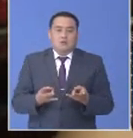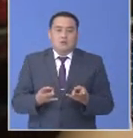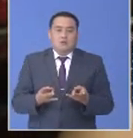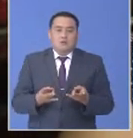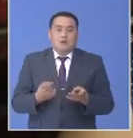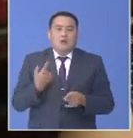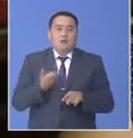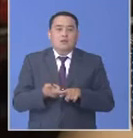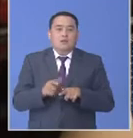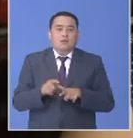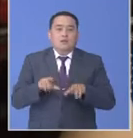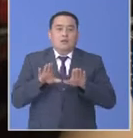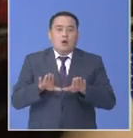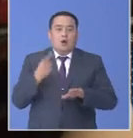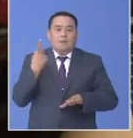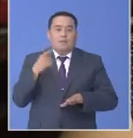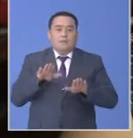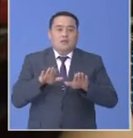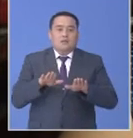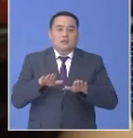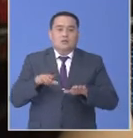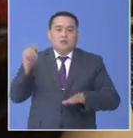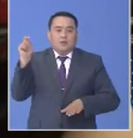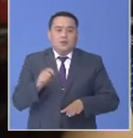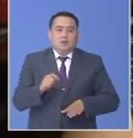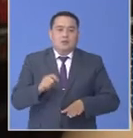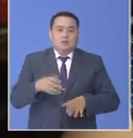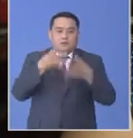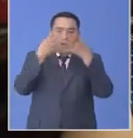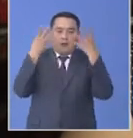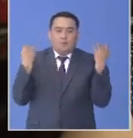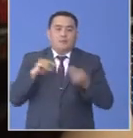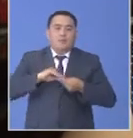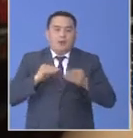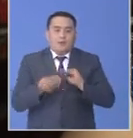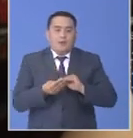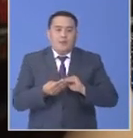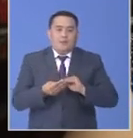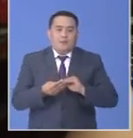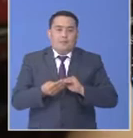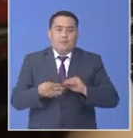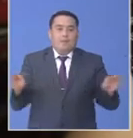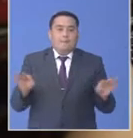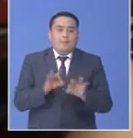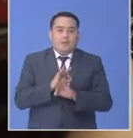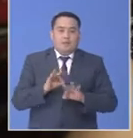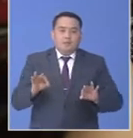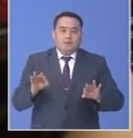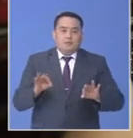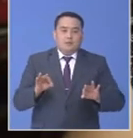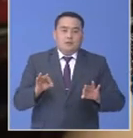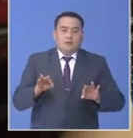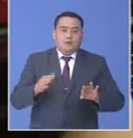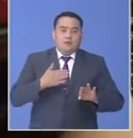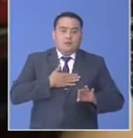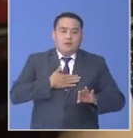Это единственное место, куда можно прийти и забыть о всех проблемах. Песня на